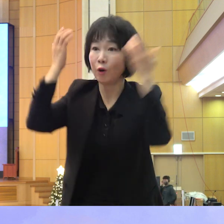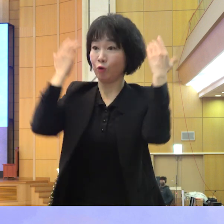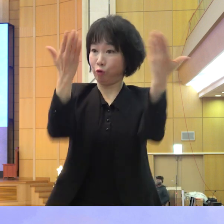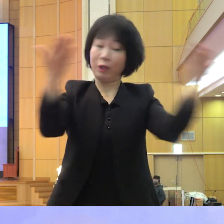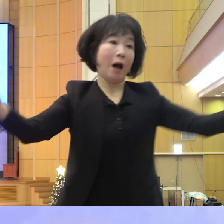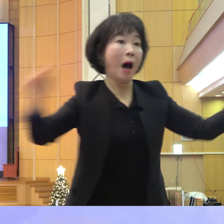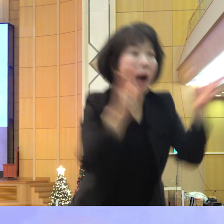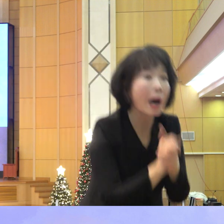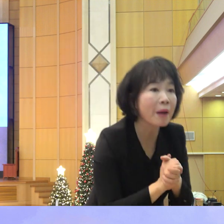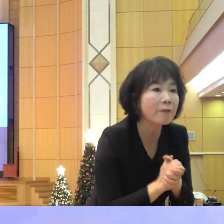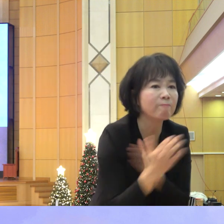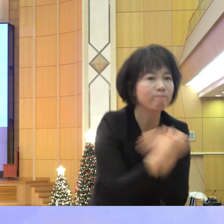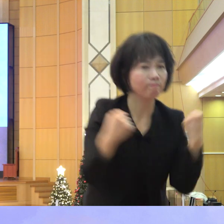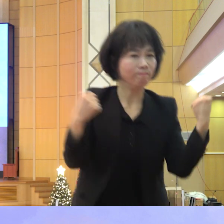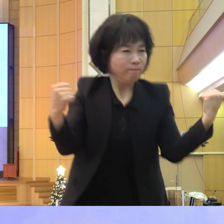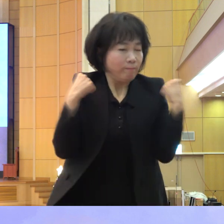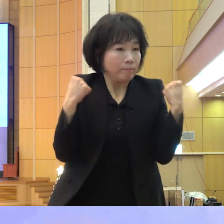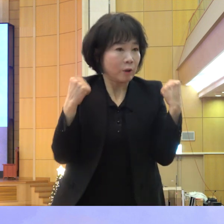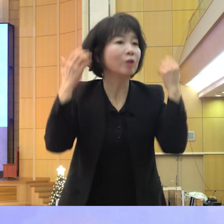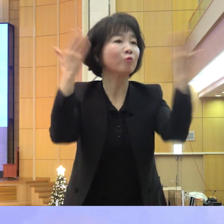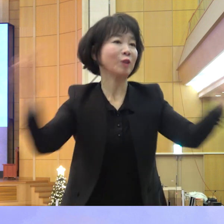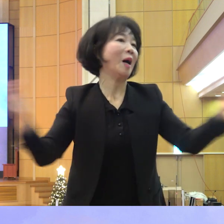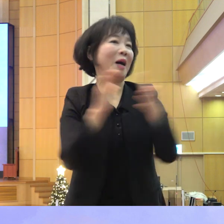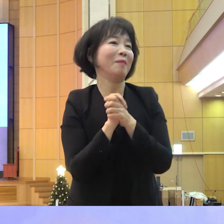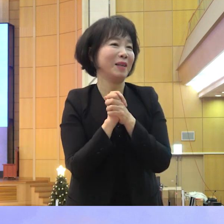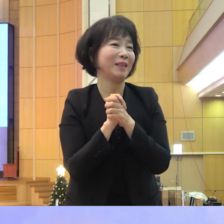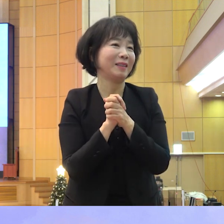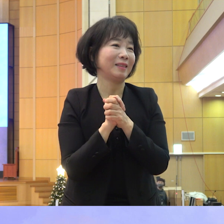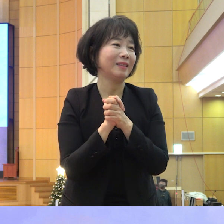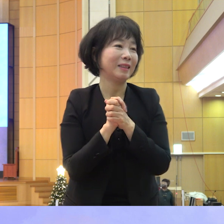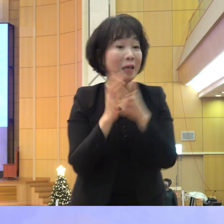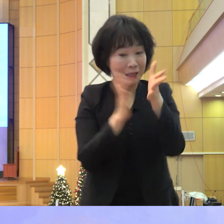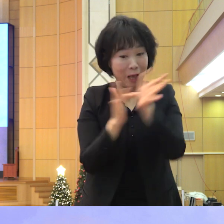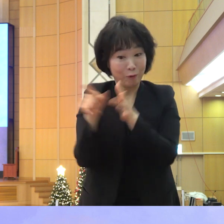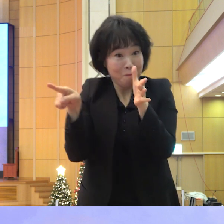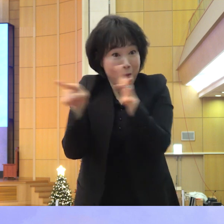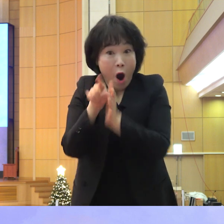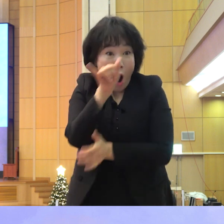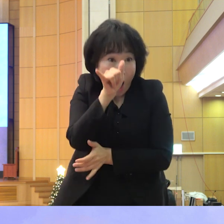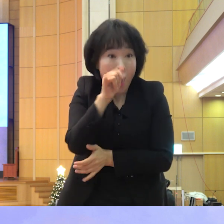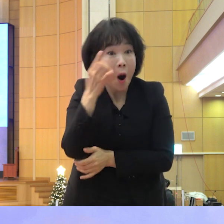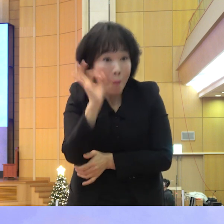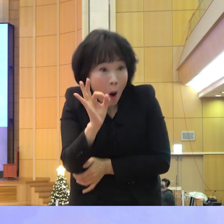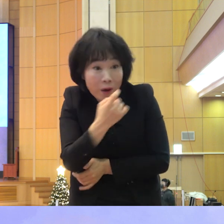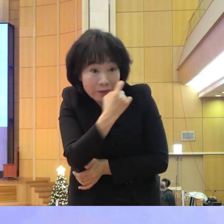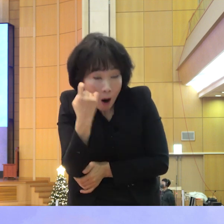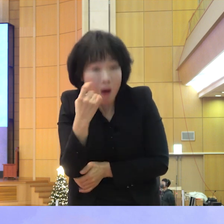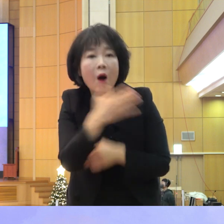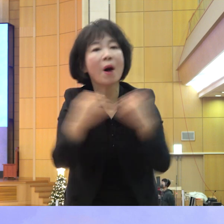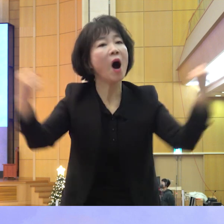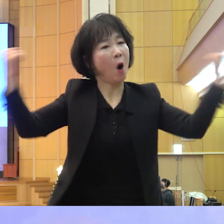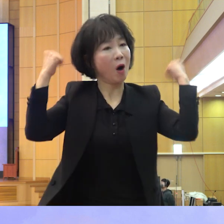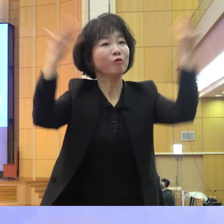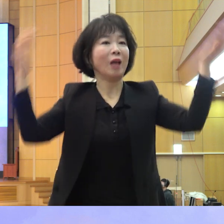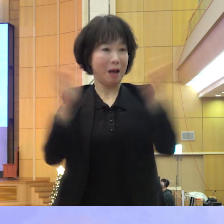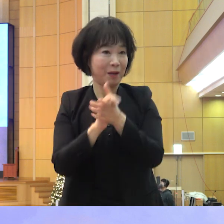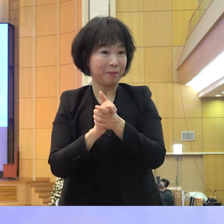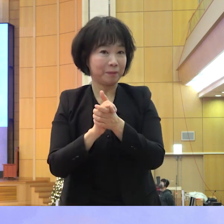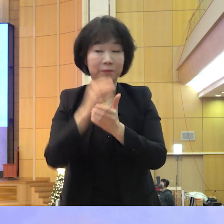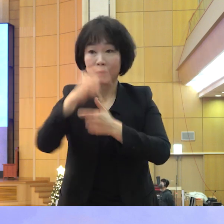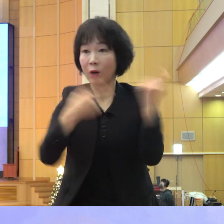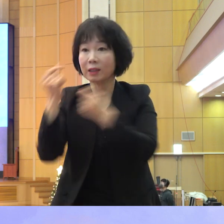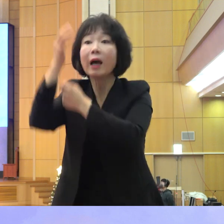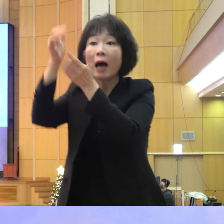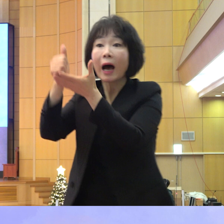치료하는 하나님이. 나는 어떤 하나님 그걸 따라할까 봐. 치료하는 하나님이 되신다는 거죠. 따라합시다.